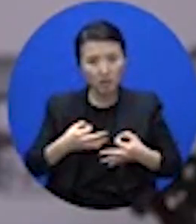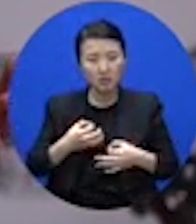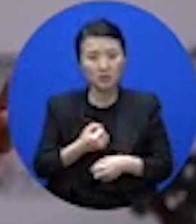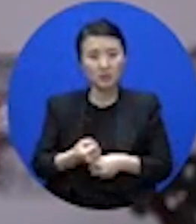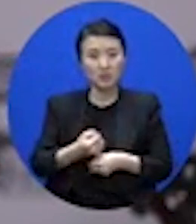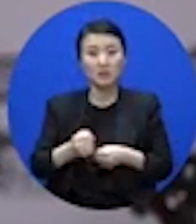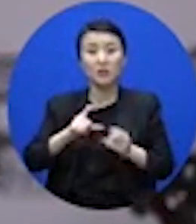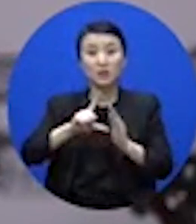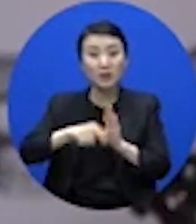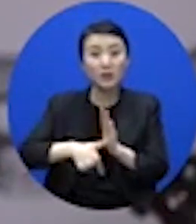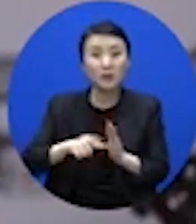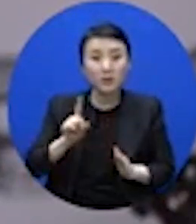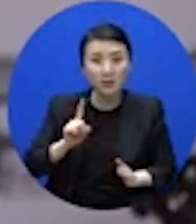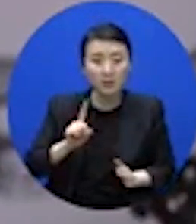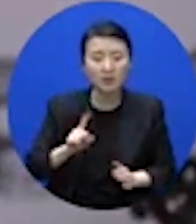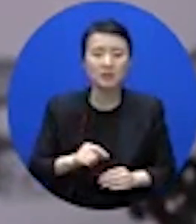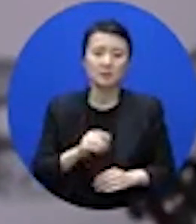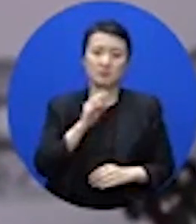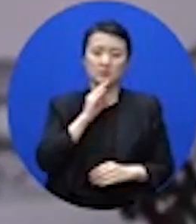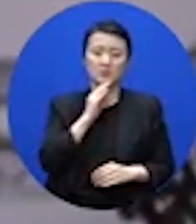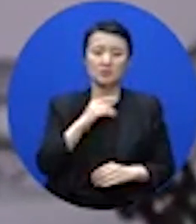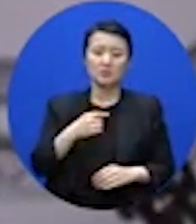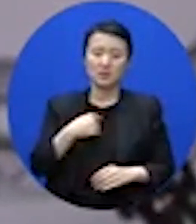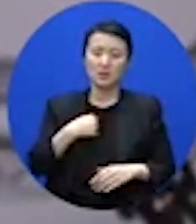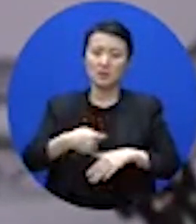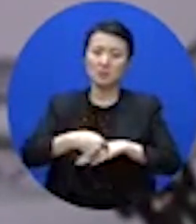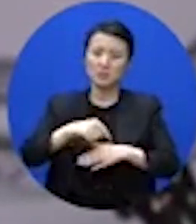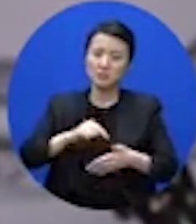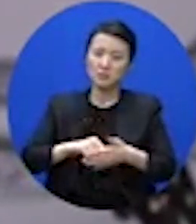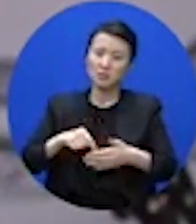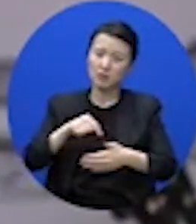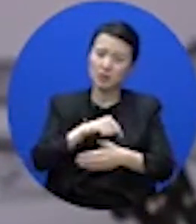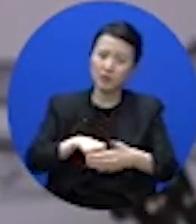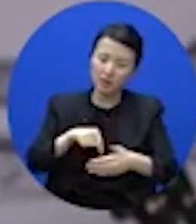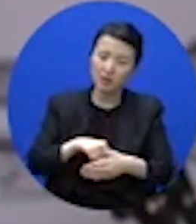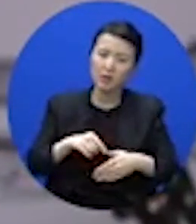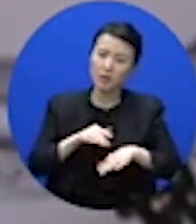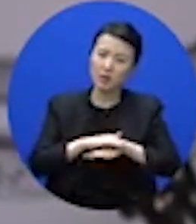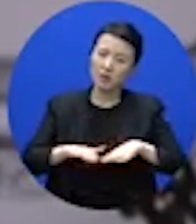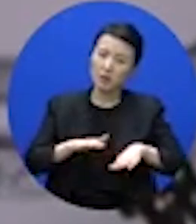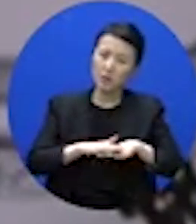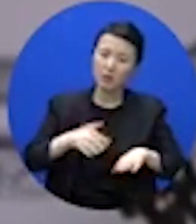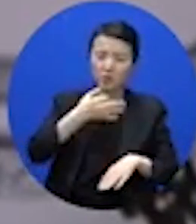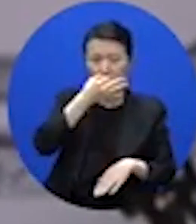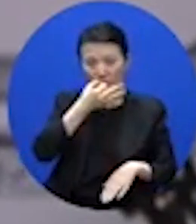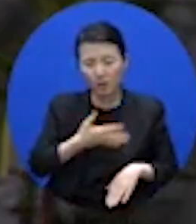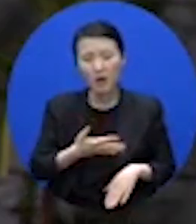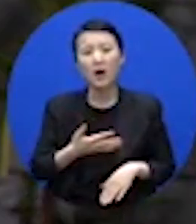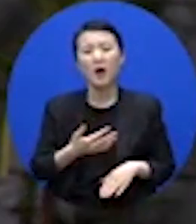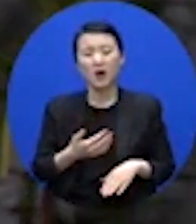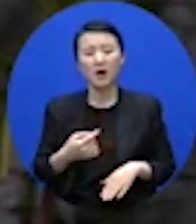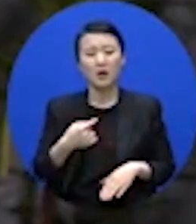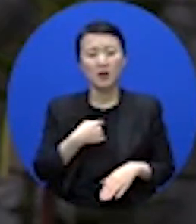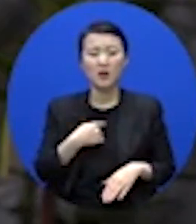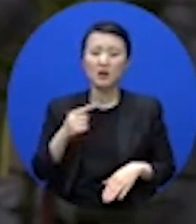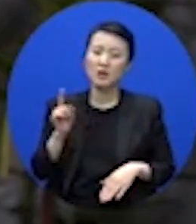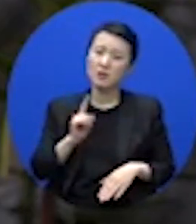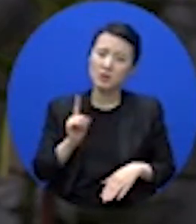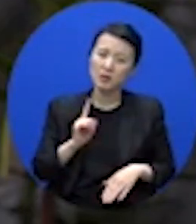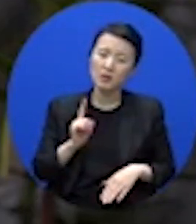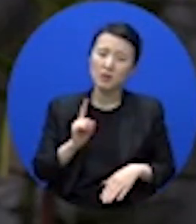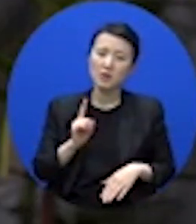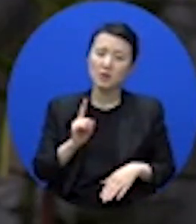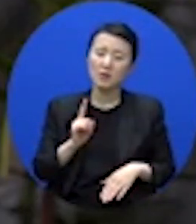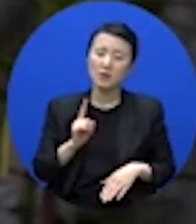내 마음에 많은 해결되지 않고, 그래 힘들었지, 너 좀 들어가 있어, 다